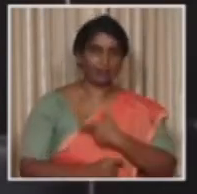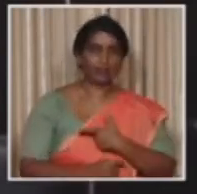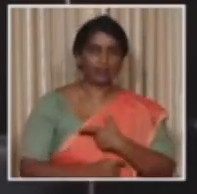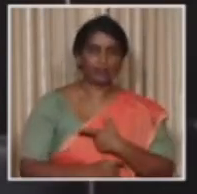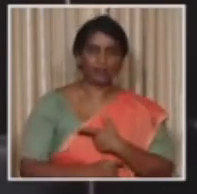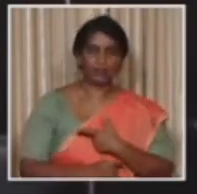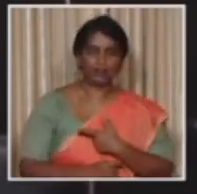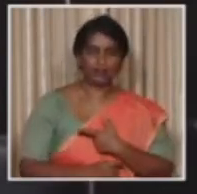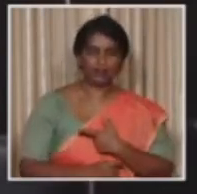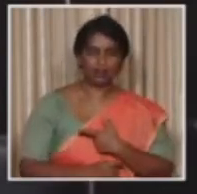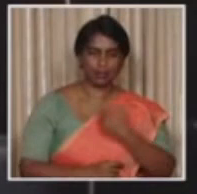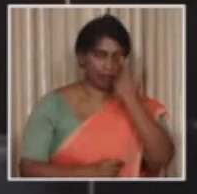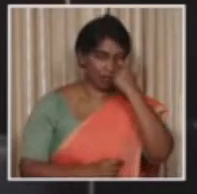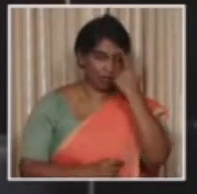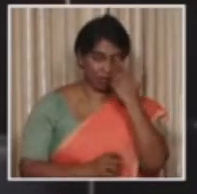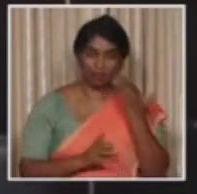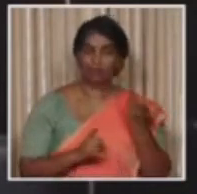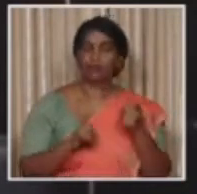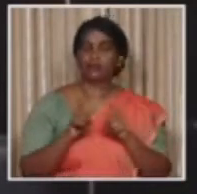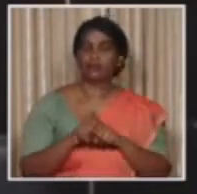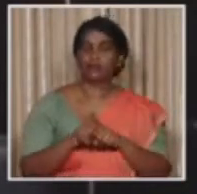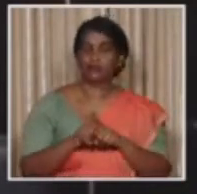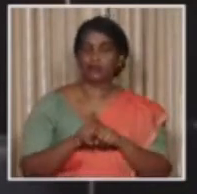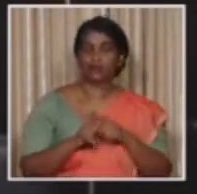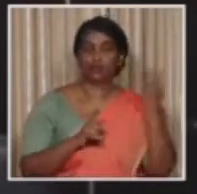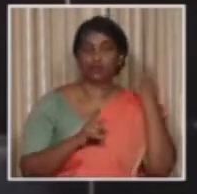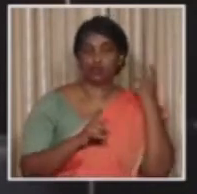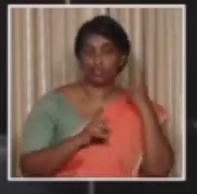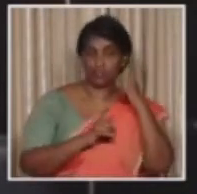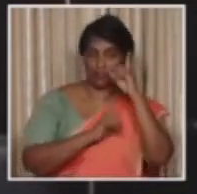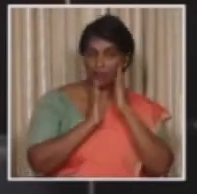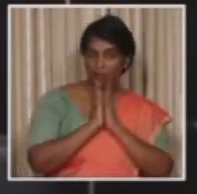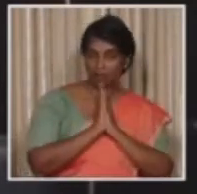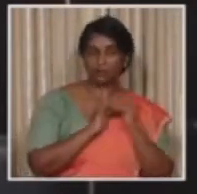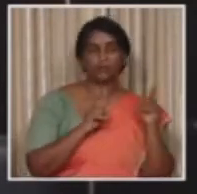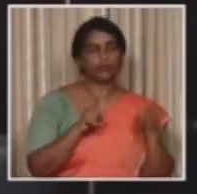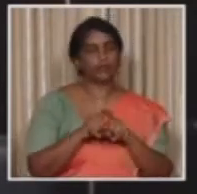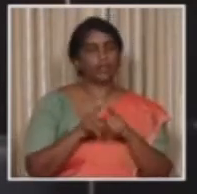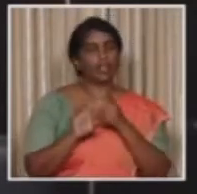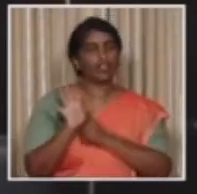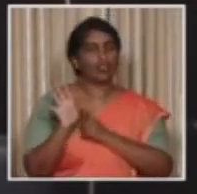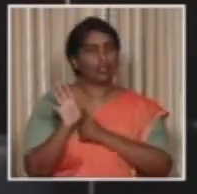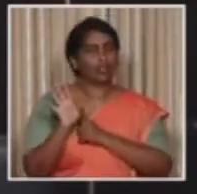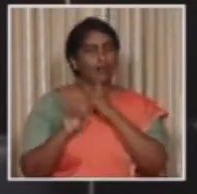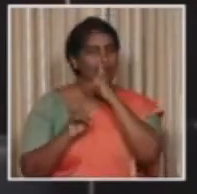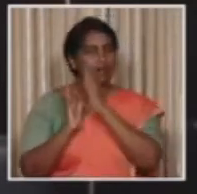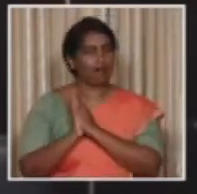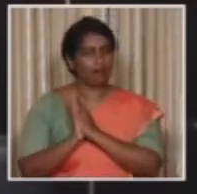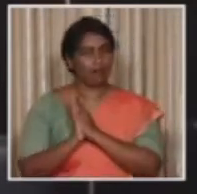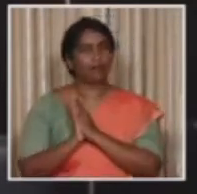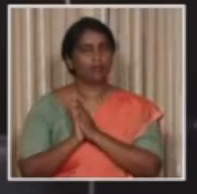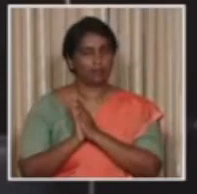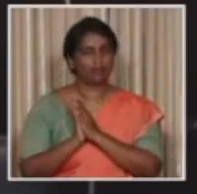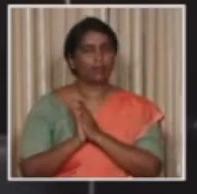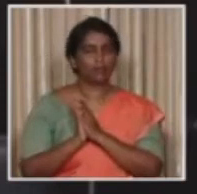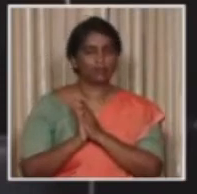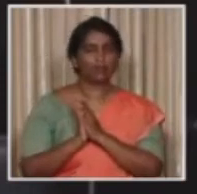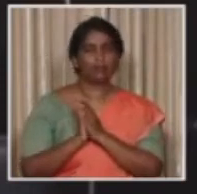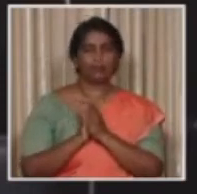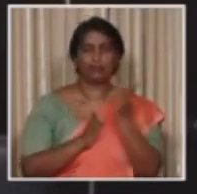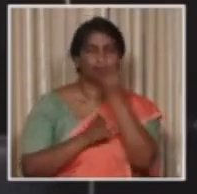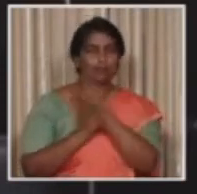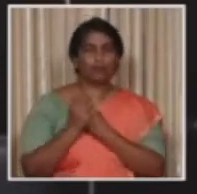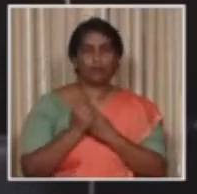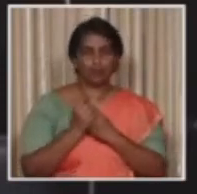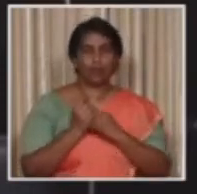ක්‍රිස්තියානි ආගම ඒ වගේම ඉස්ලාම් ආගම ඒ වගේම යුදෙව් ආගම අපි ආබ්‍රහම්ගේ ආගම් හැටියට